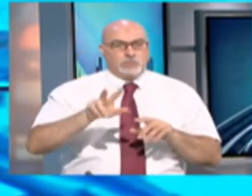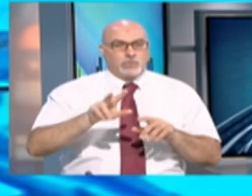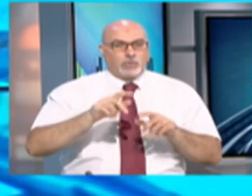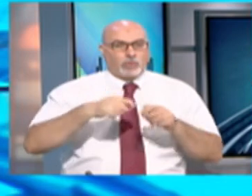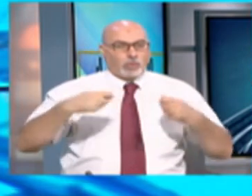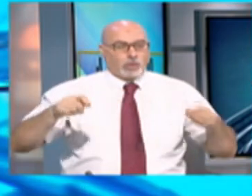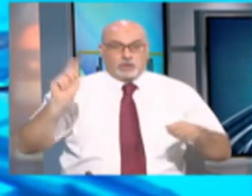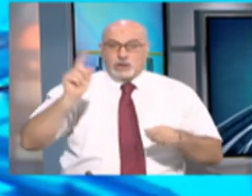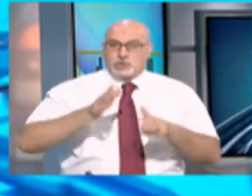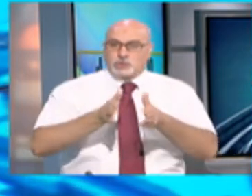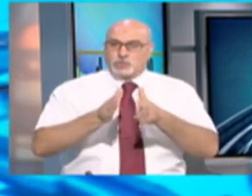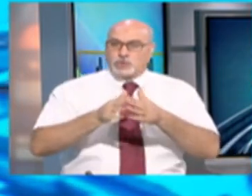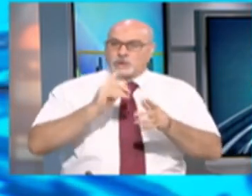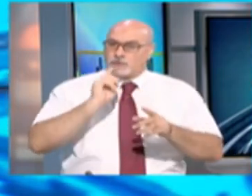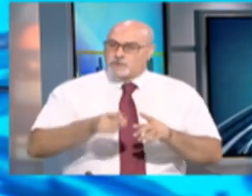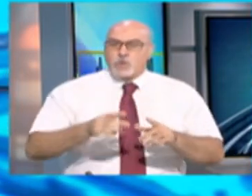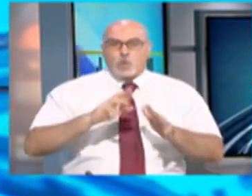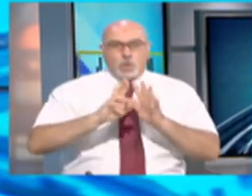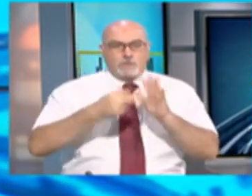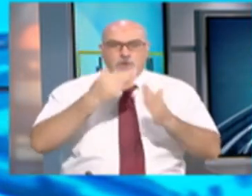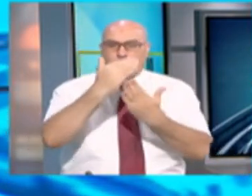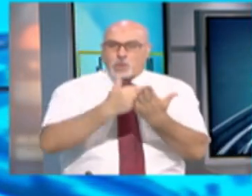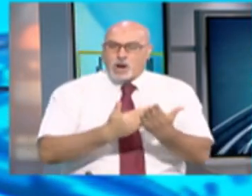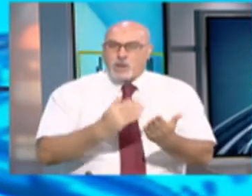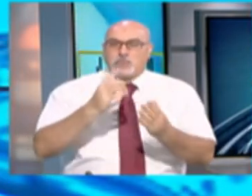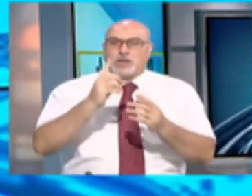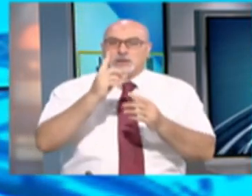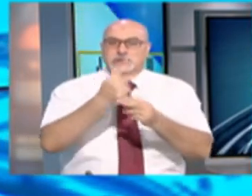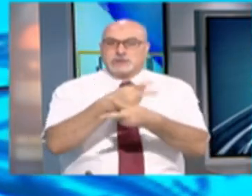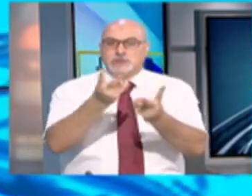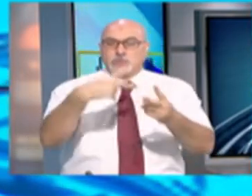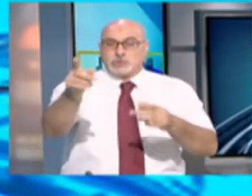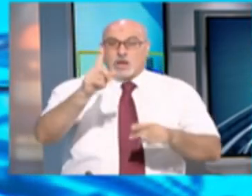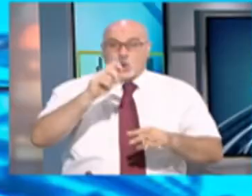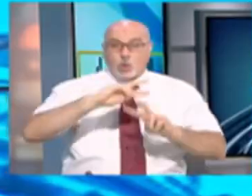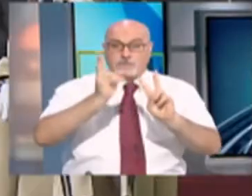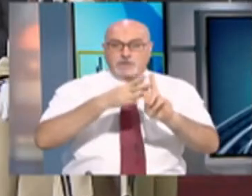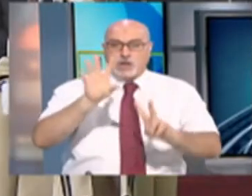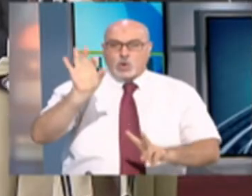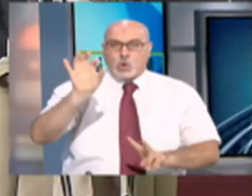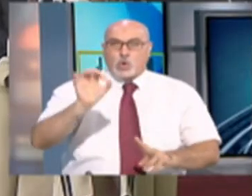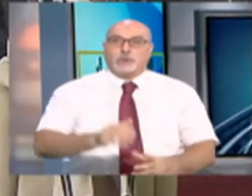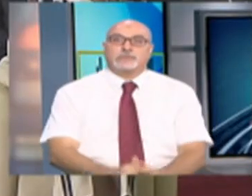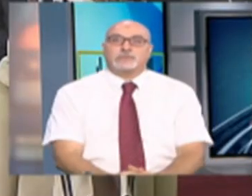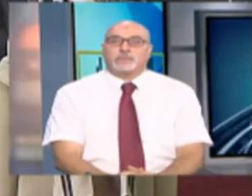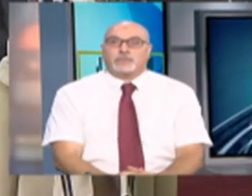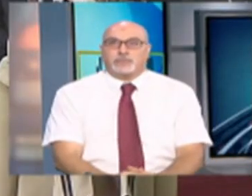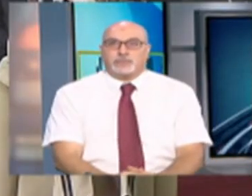طويلة، داعيا إلى ضرورة إعادة النظر في عملية توزيع الماء بوهران.